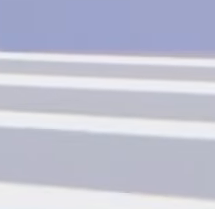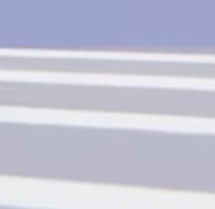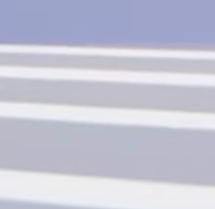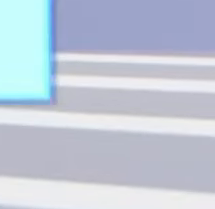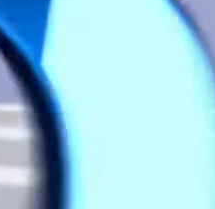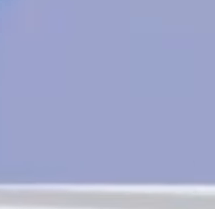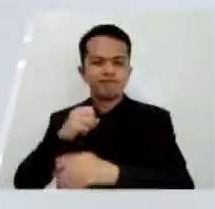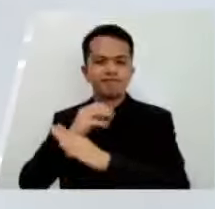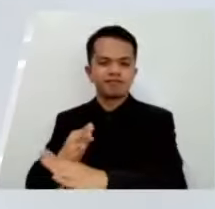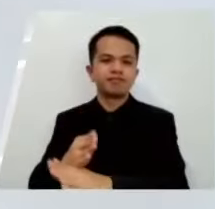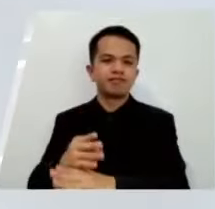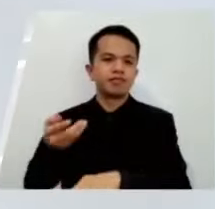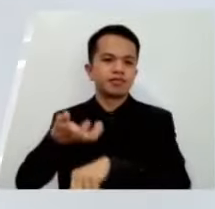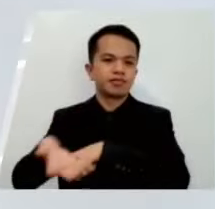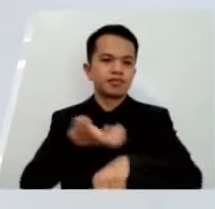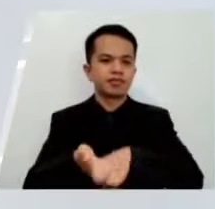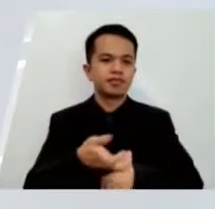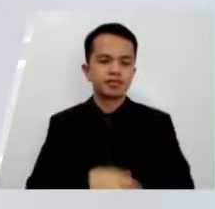Sorian.